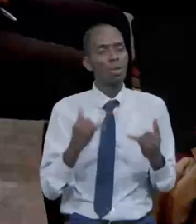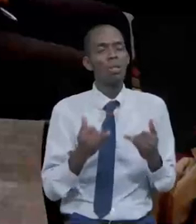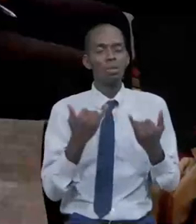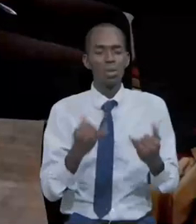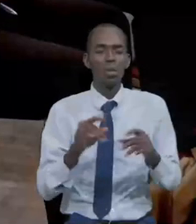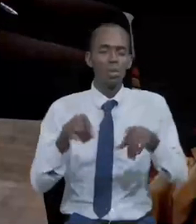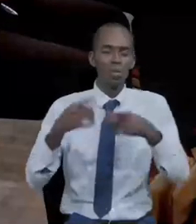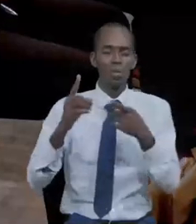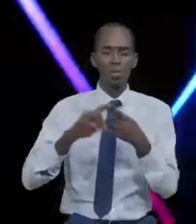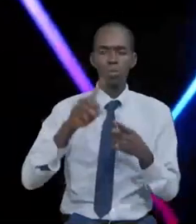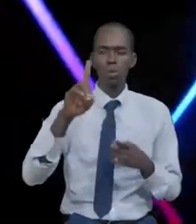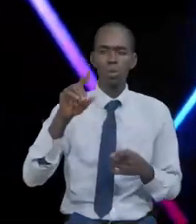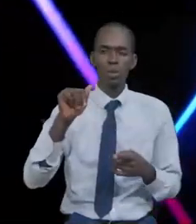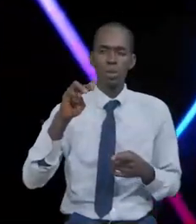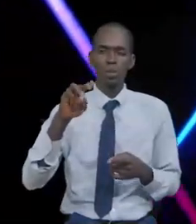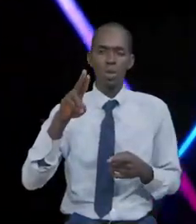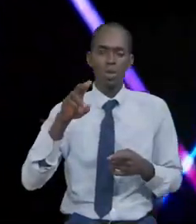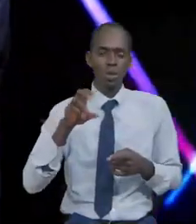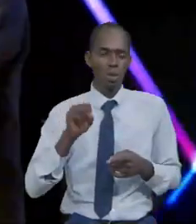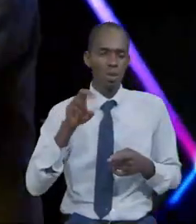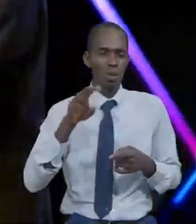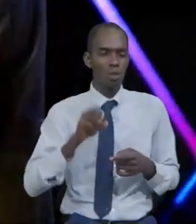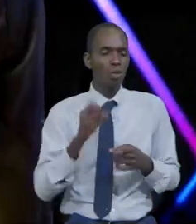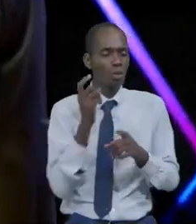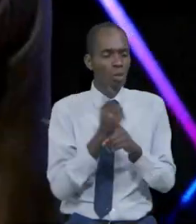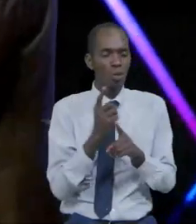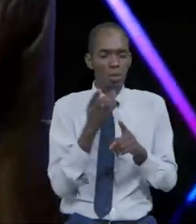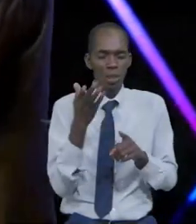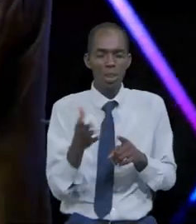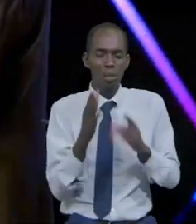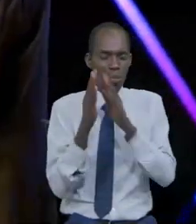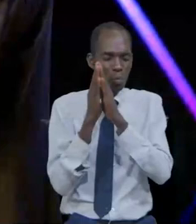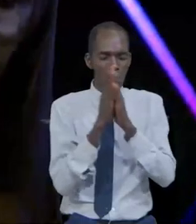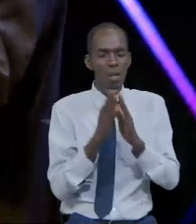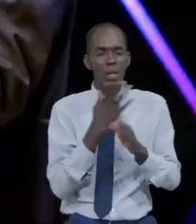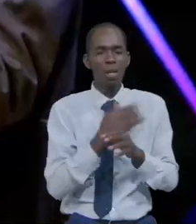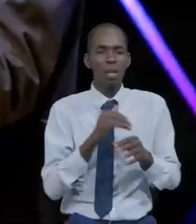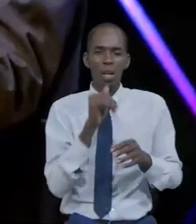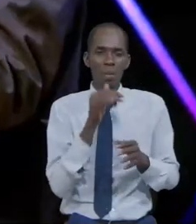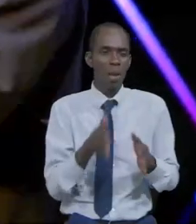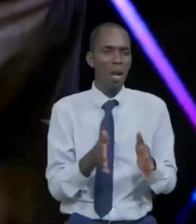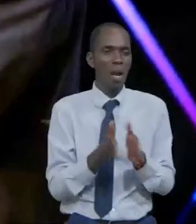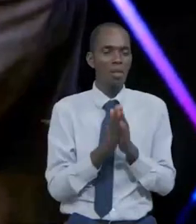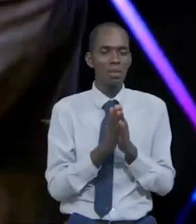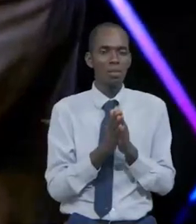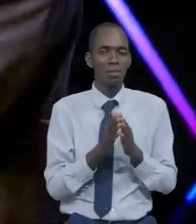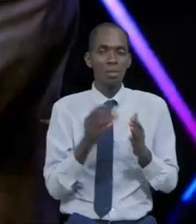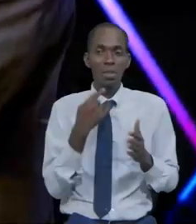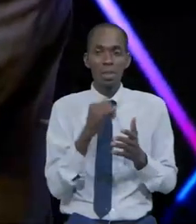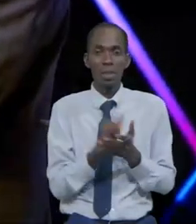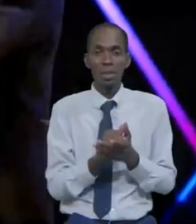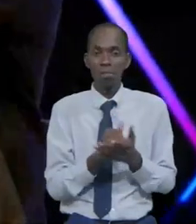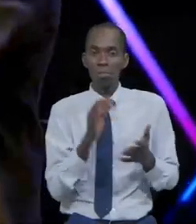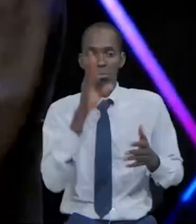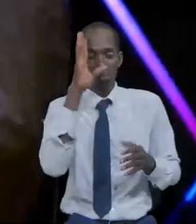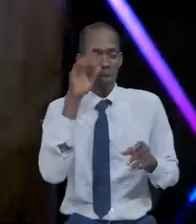là 3 jours et 3 nuits, priant le Seigneur. Et Ananias est venu le voir, il était converti,